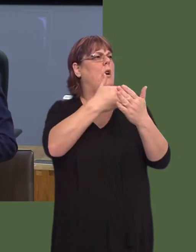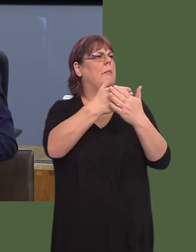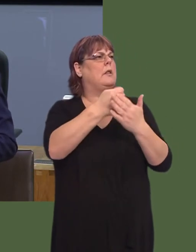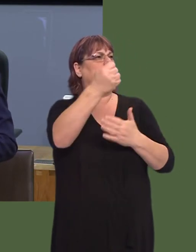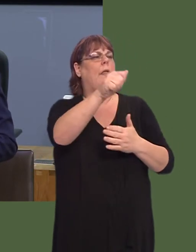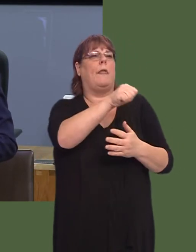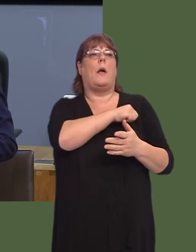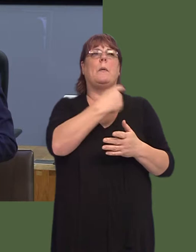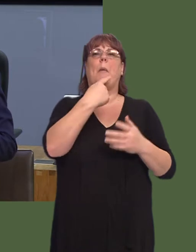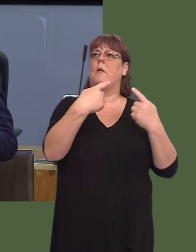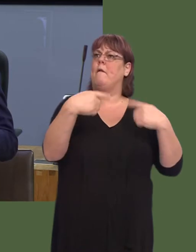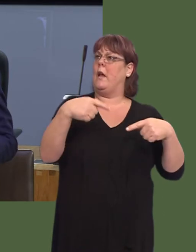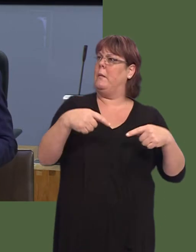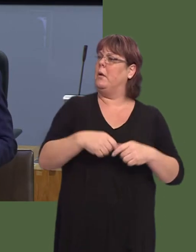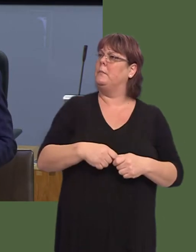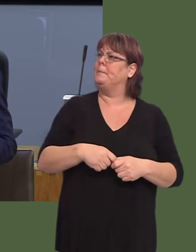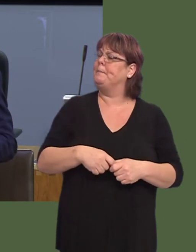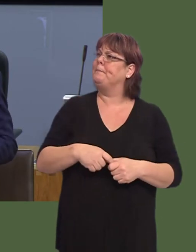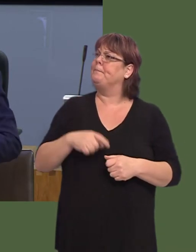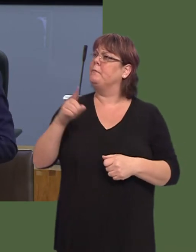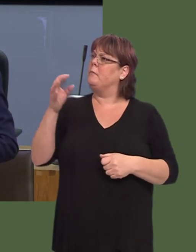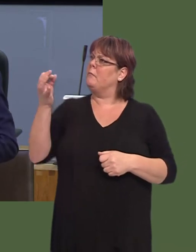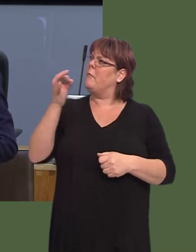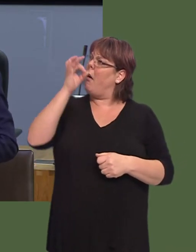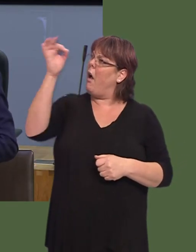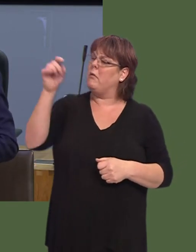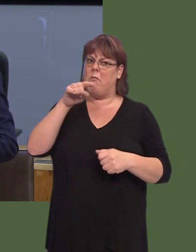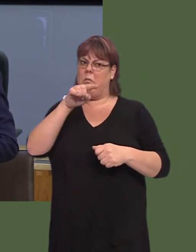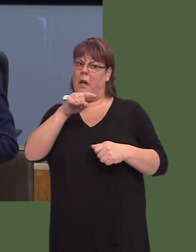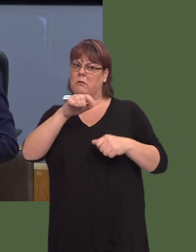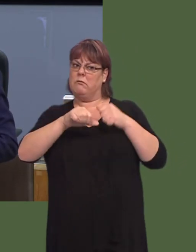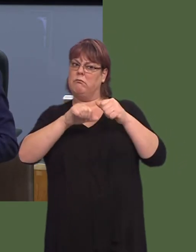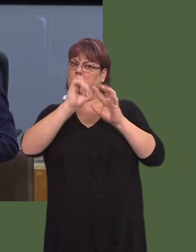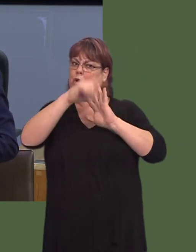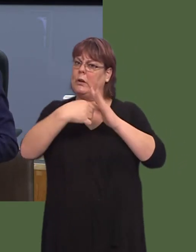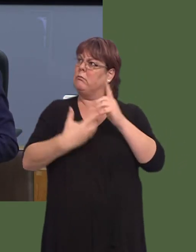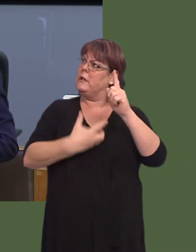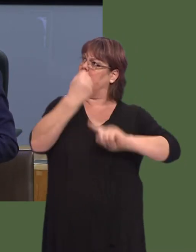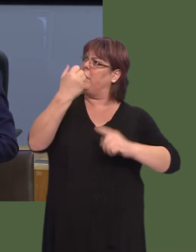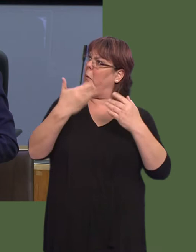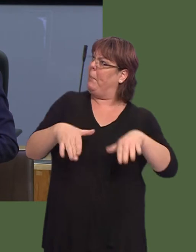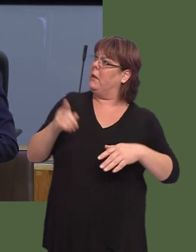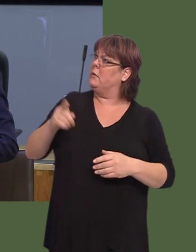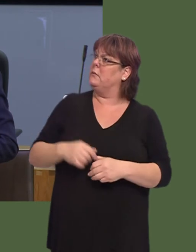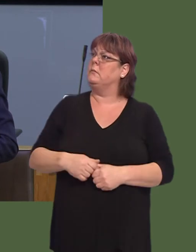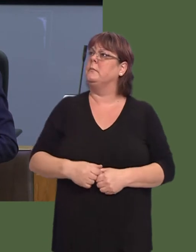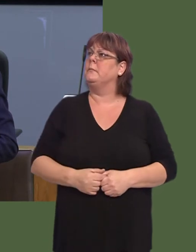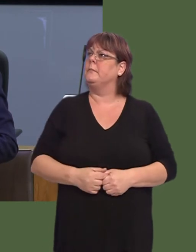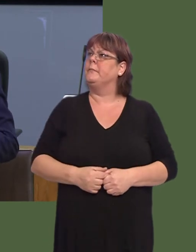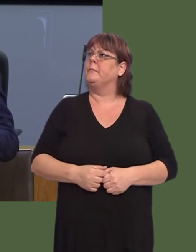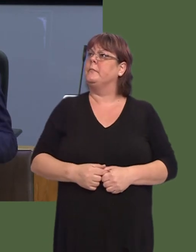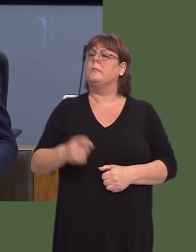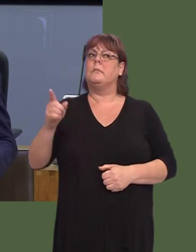cynllun. Felly, allwch chi ddweud wrthyn ni pa mor llwyddiannus y mae'r cynllun wedi bod hyd yn hyn, ac hefyd, byddwch chi'n fodlon ymrwymo i